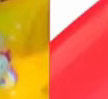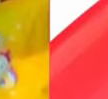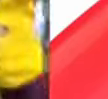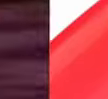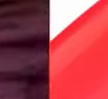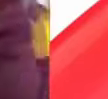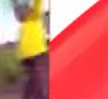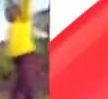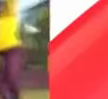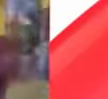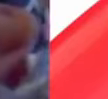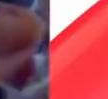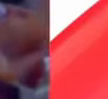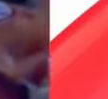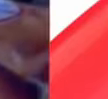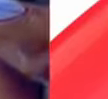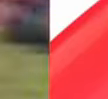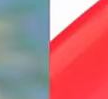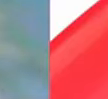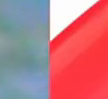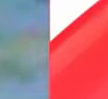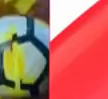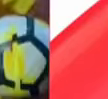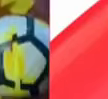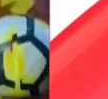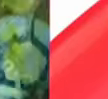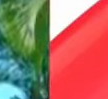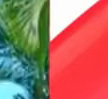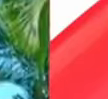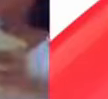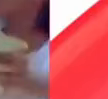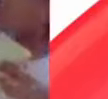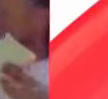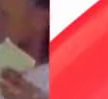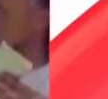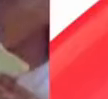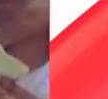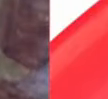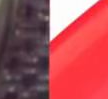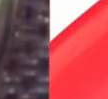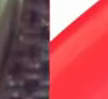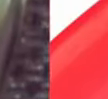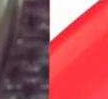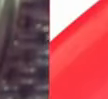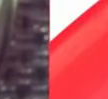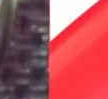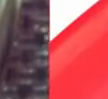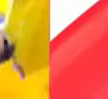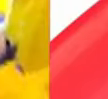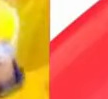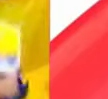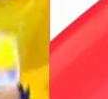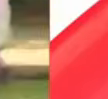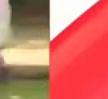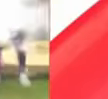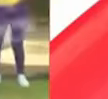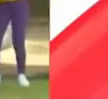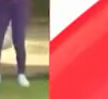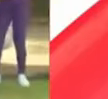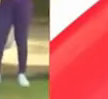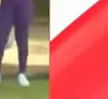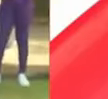Margarine is good for everyone. When you eat it, it makes your body grow strong and healthy. So always spread it, taste it, and love it.